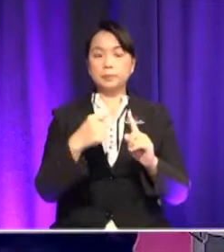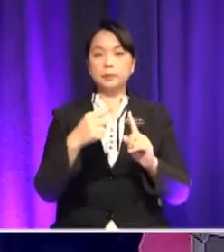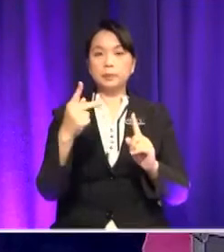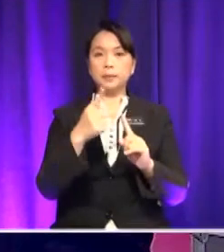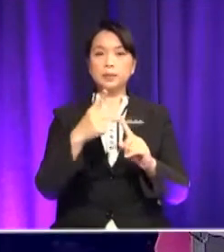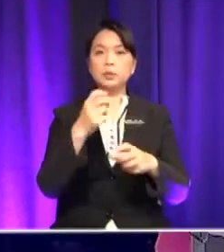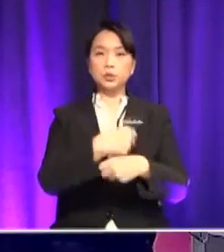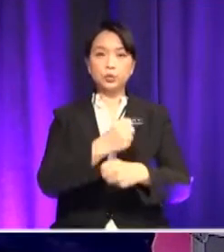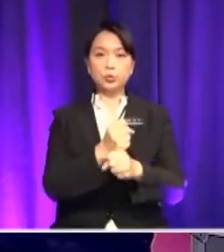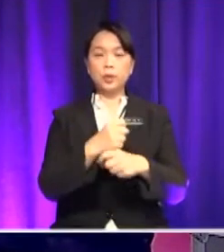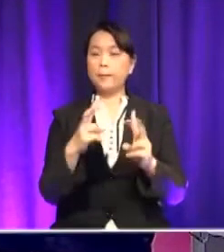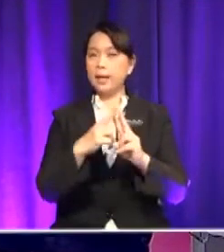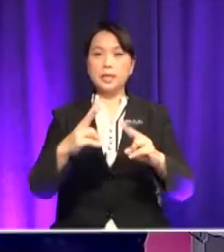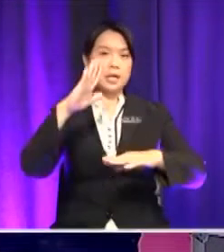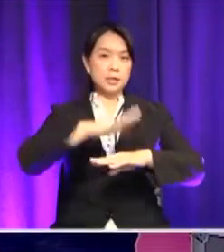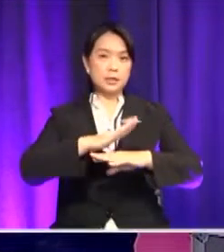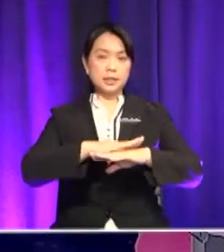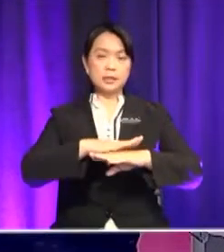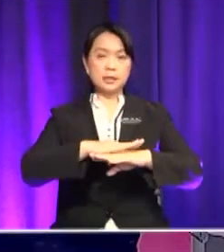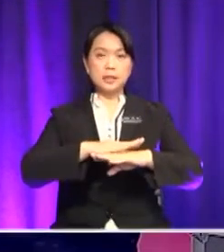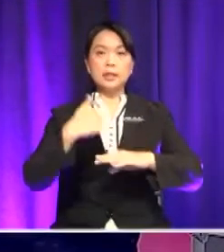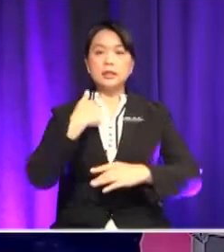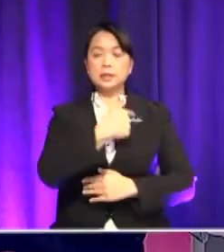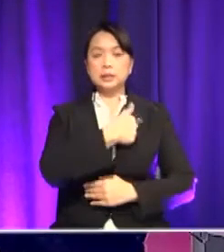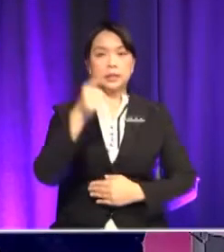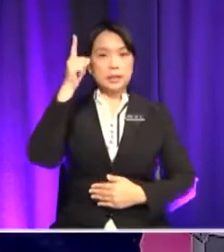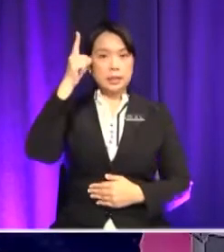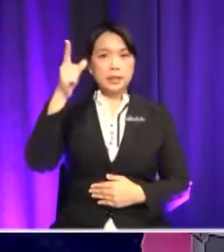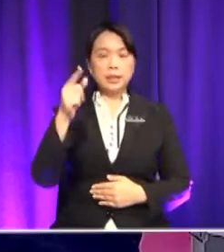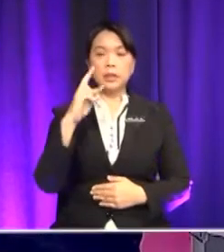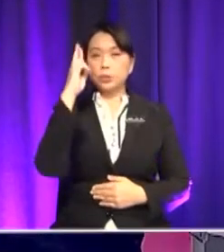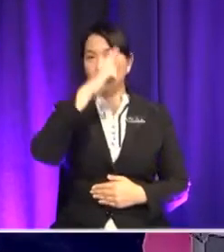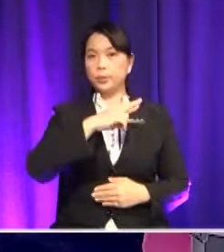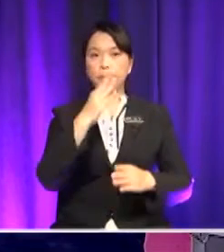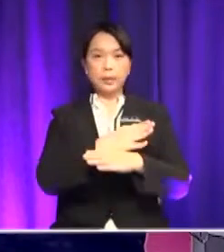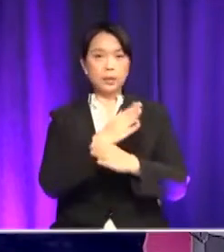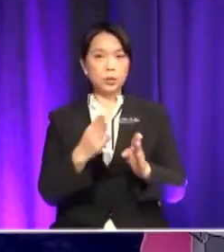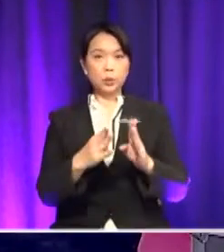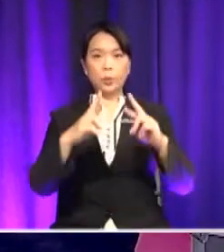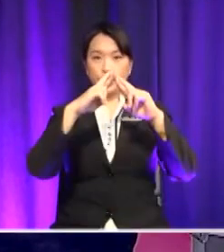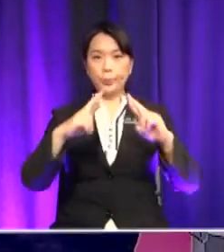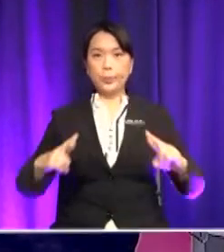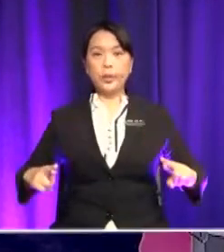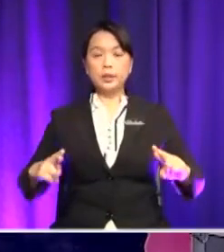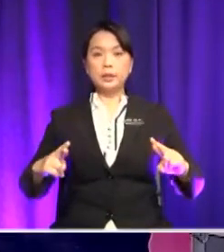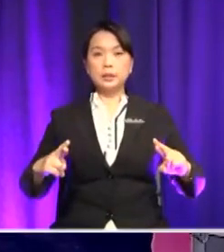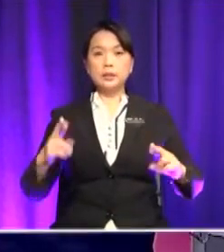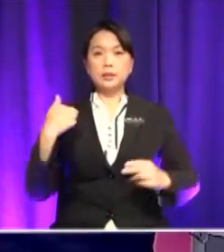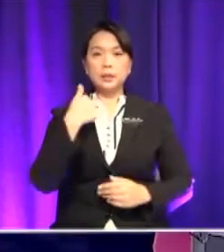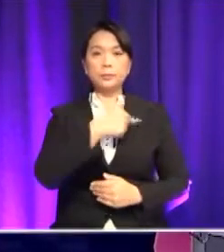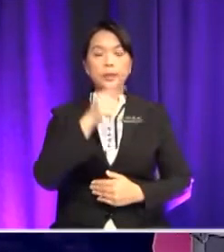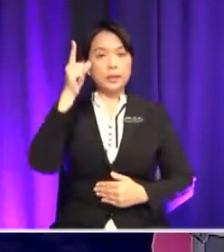di mana kita boleh lihat dia punya rupa bentuk bumbung. Rupa bentuk bumbung, kita boleh